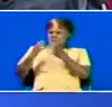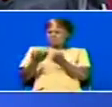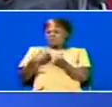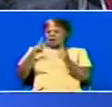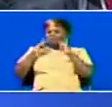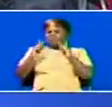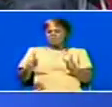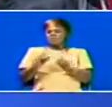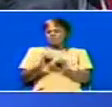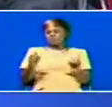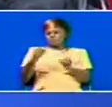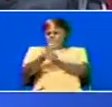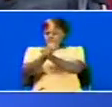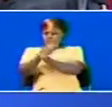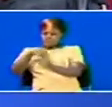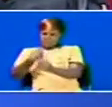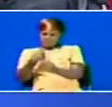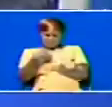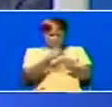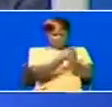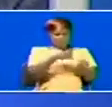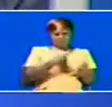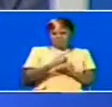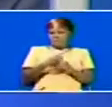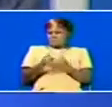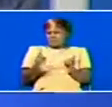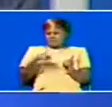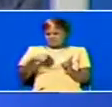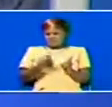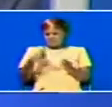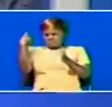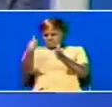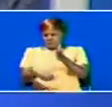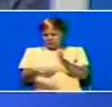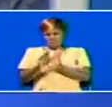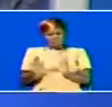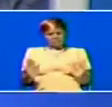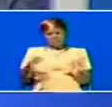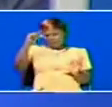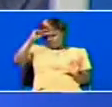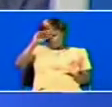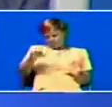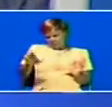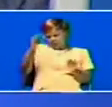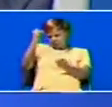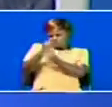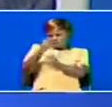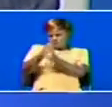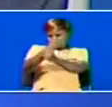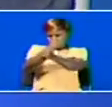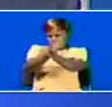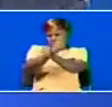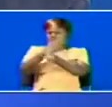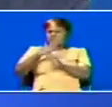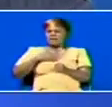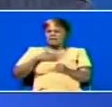amani. Kwa sababu wewe unajikinga kivyako, yule anajikinga kivyako. Lakini sisi tunalipa kodi tu. Serikali kazi yake ni kutukinga sisi.